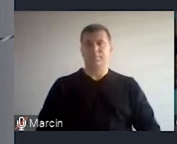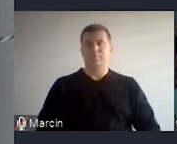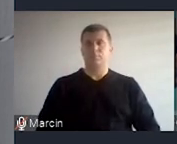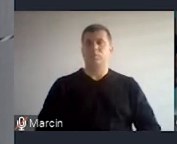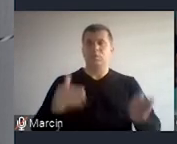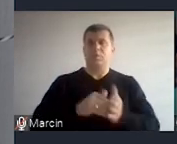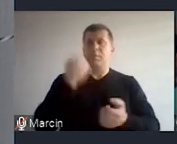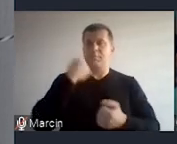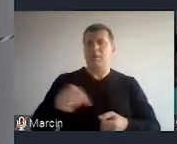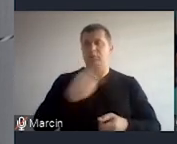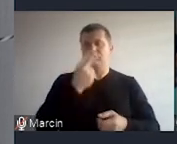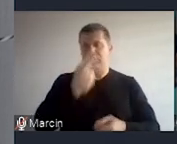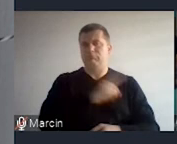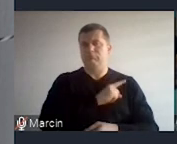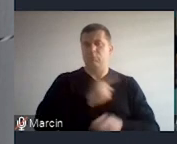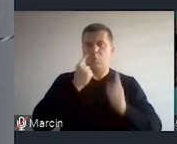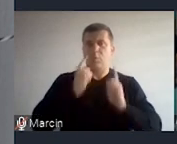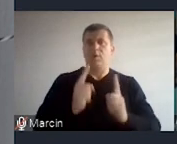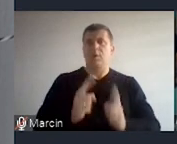trzeba bardzo zwracać uwagę na